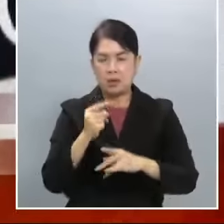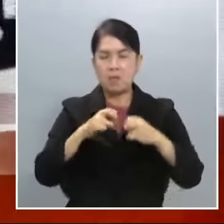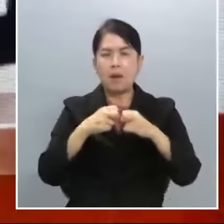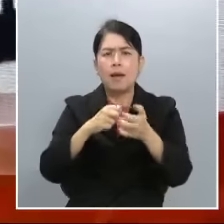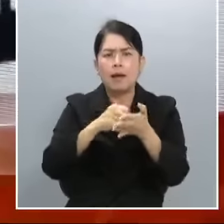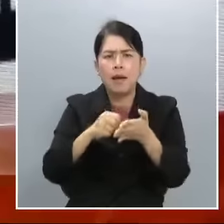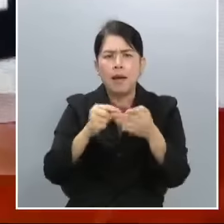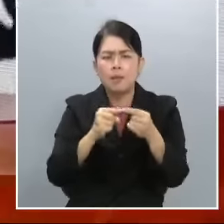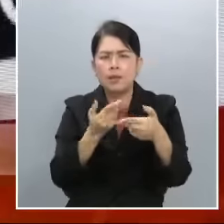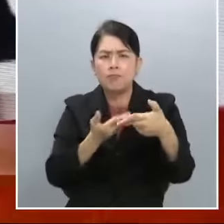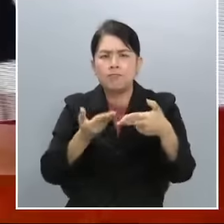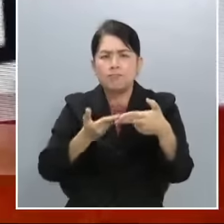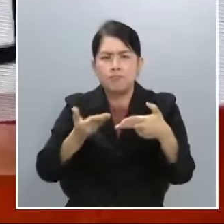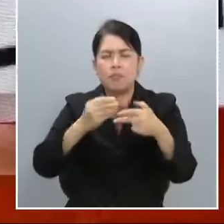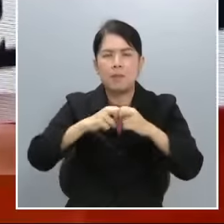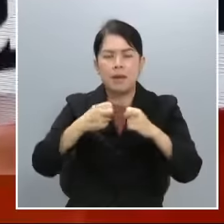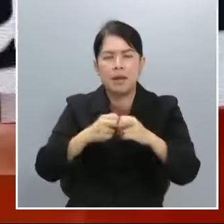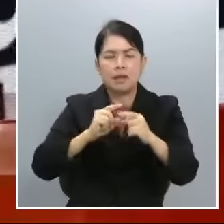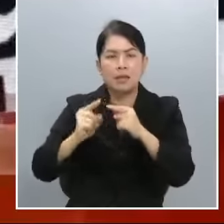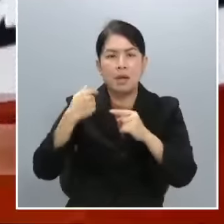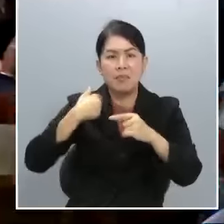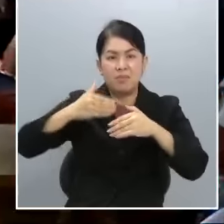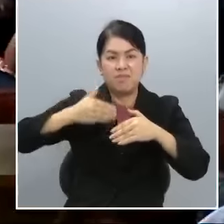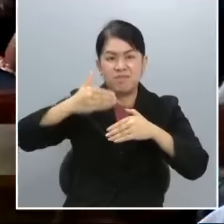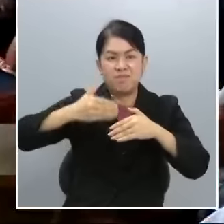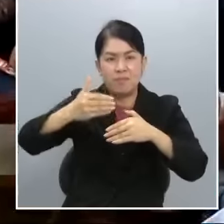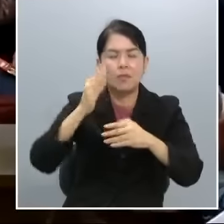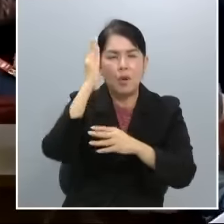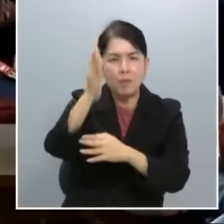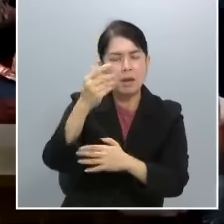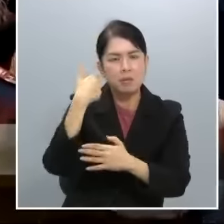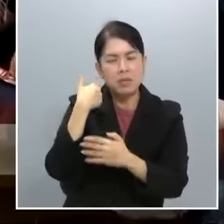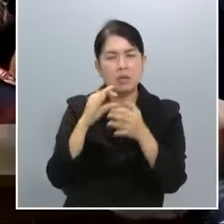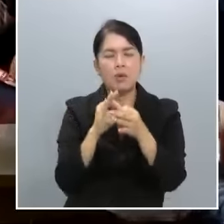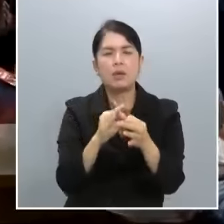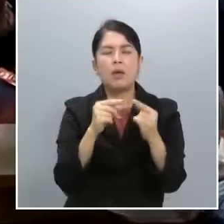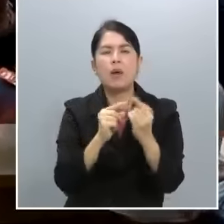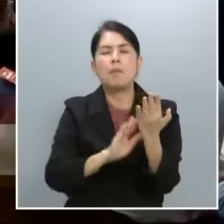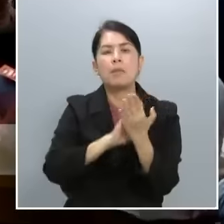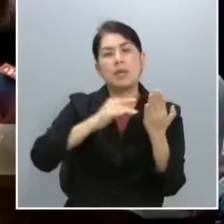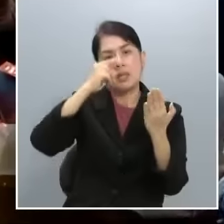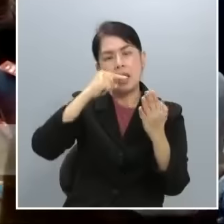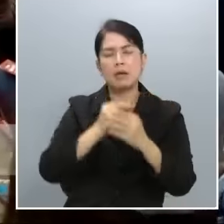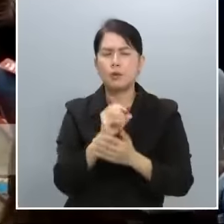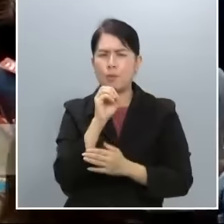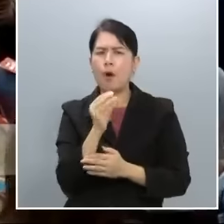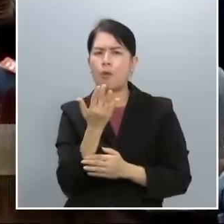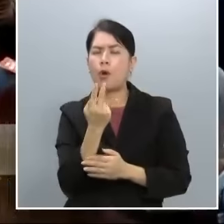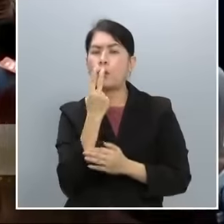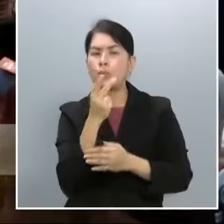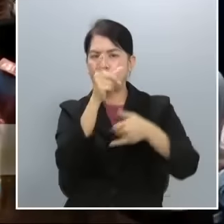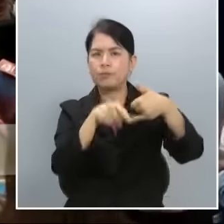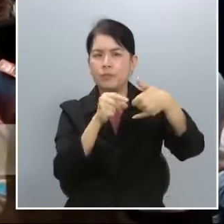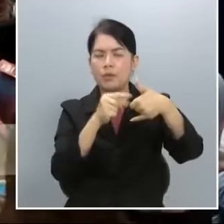างระยะยาวในเชิงโครงสร้างประเทศคุณชัยธวัฒน์ระบุว่าคงจะเป็นบทพิสูจน์ว่าคุณแพทองธาร